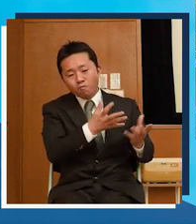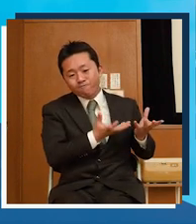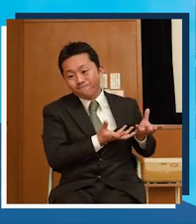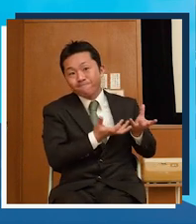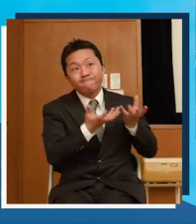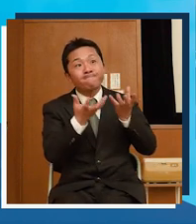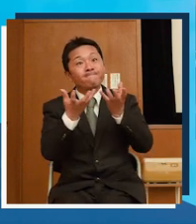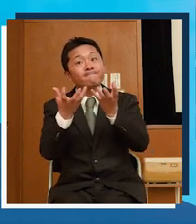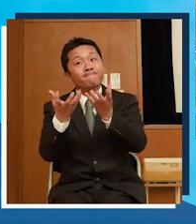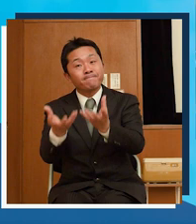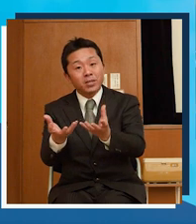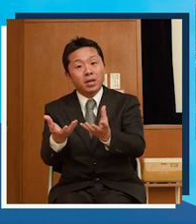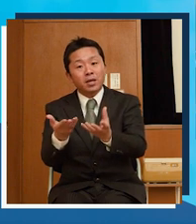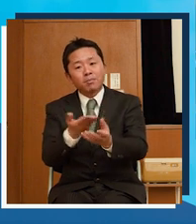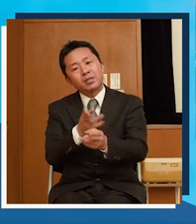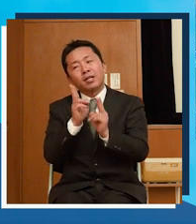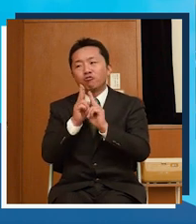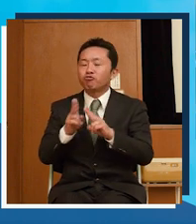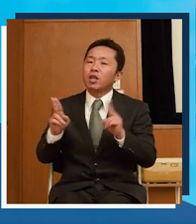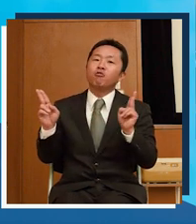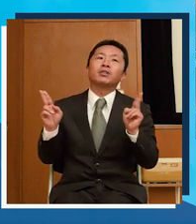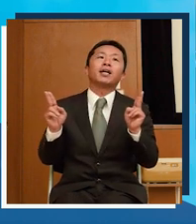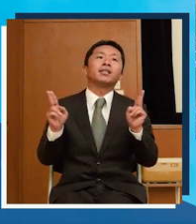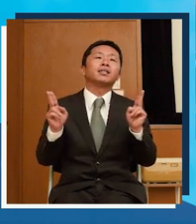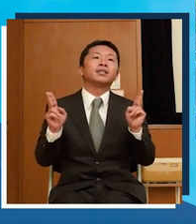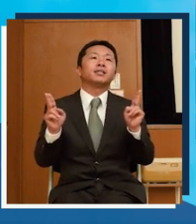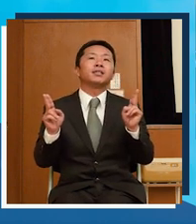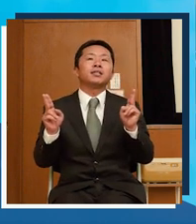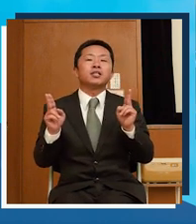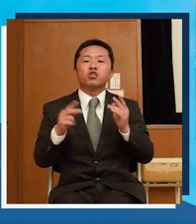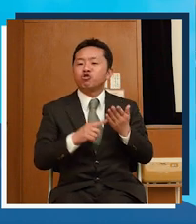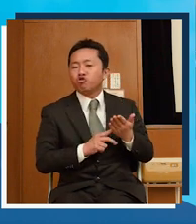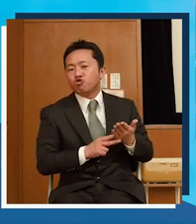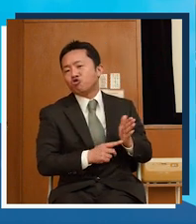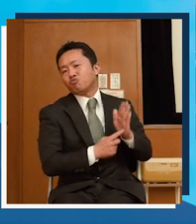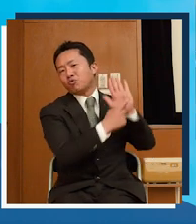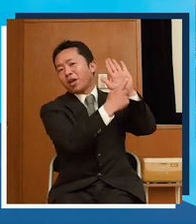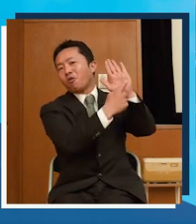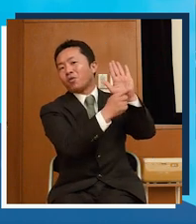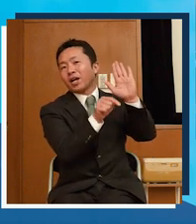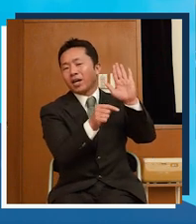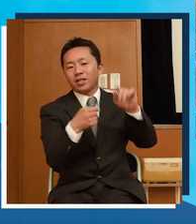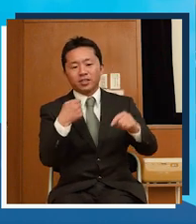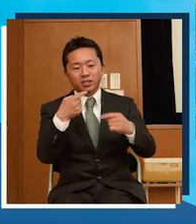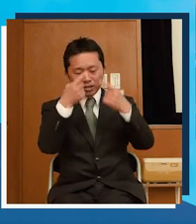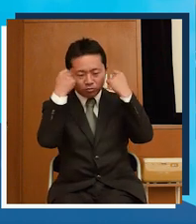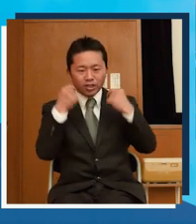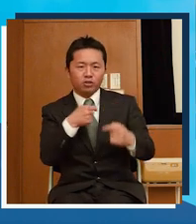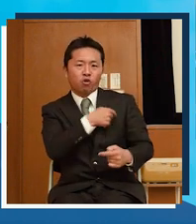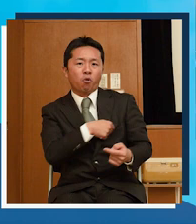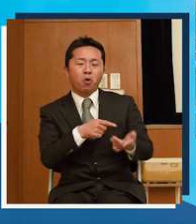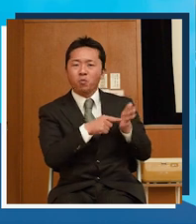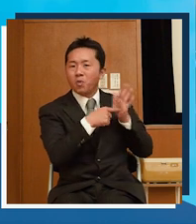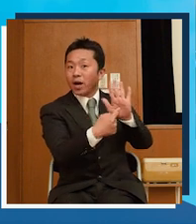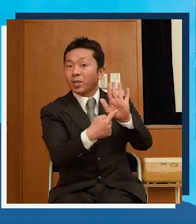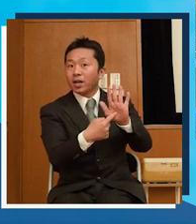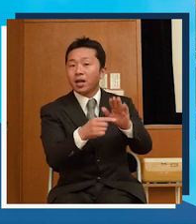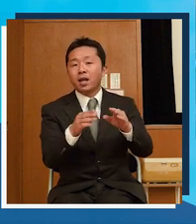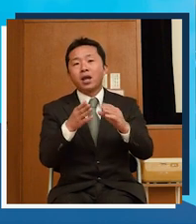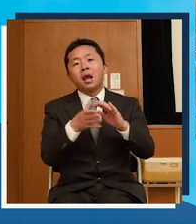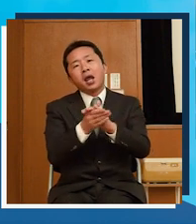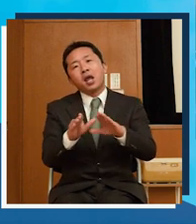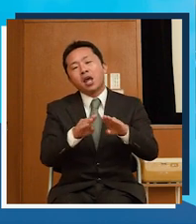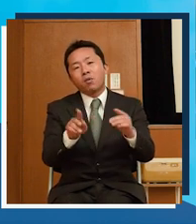しみんなでえ歌を歌いえシプレフコールをあげ自分たちの思いを述べて各々の平和に